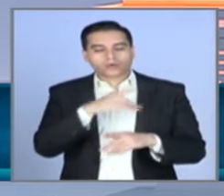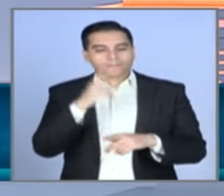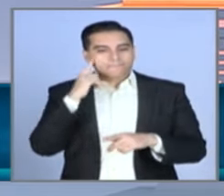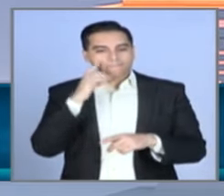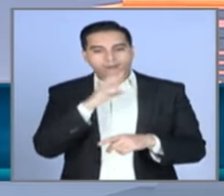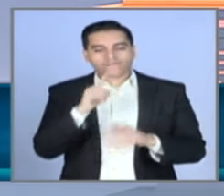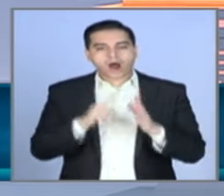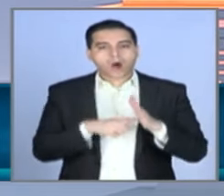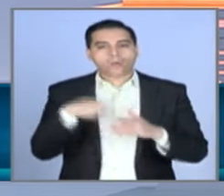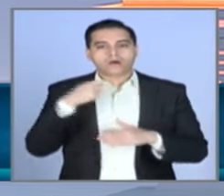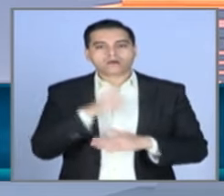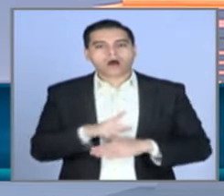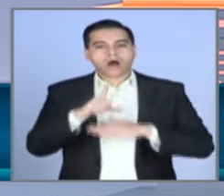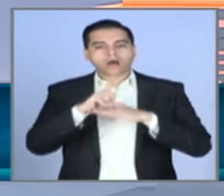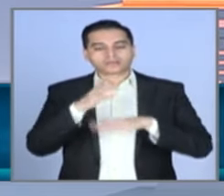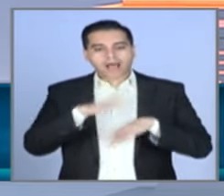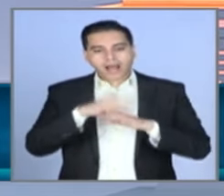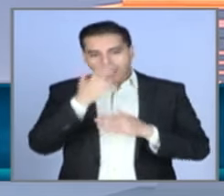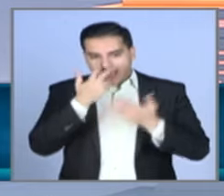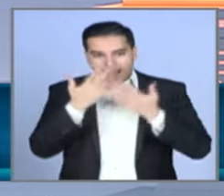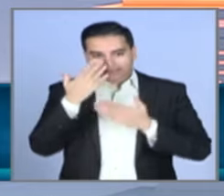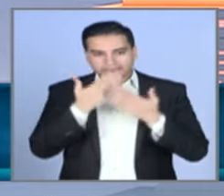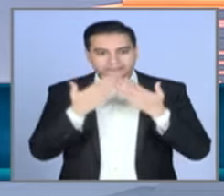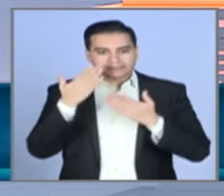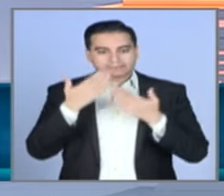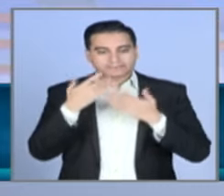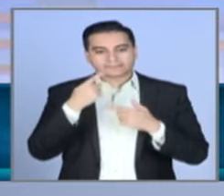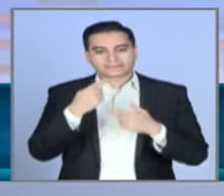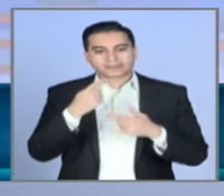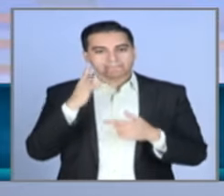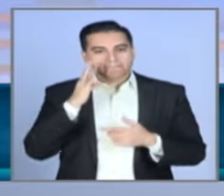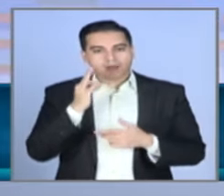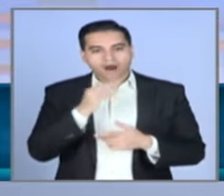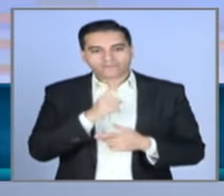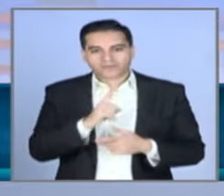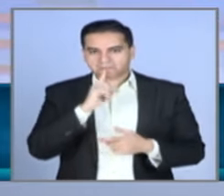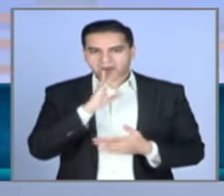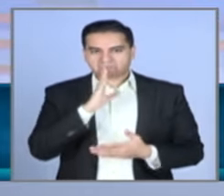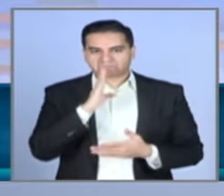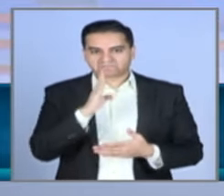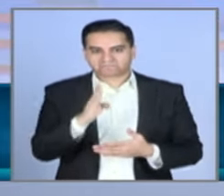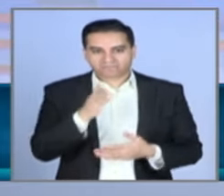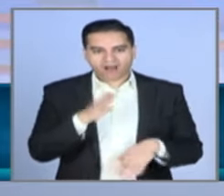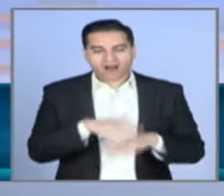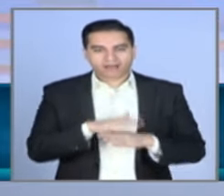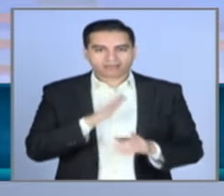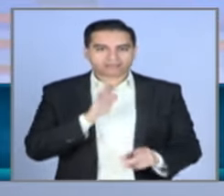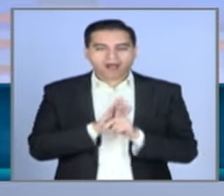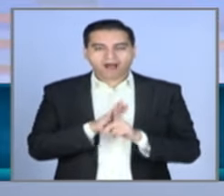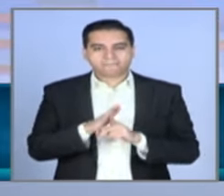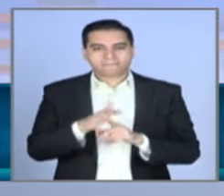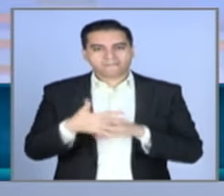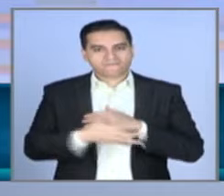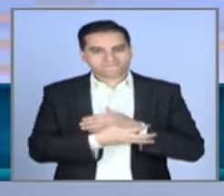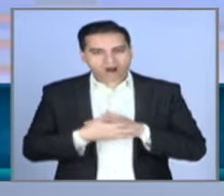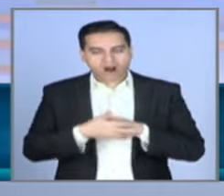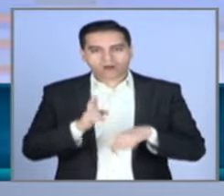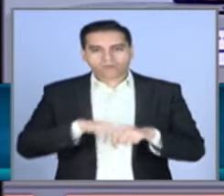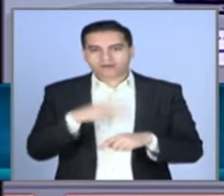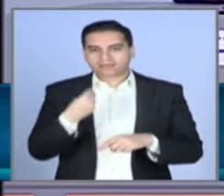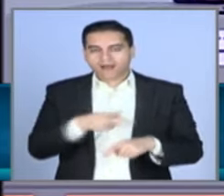أول رئيسة في الدولة من أصول قبلية، سياستها منحازة للفقراء